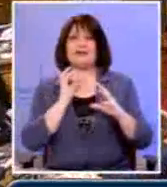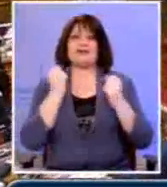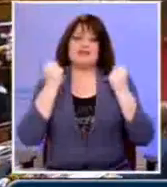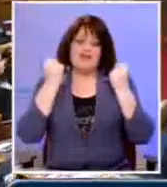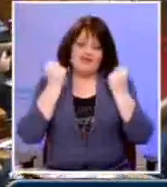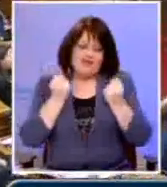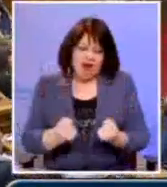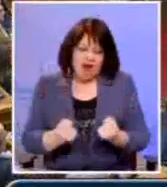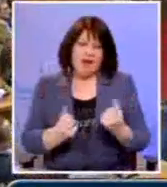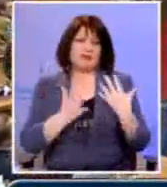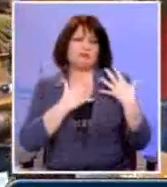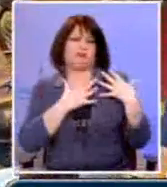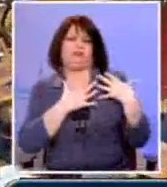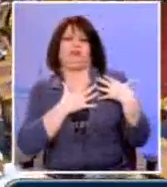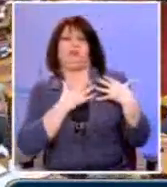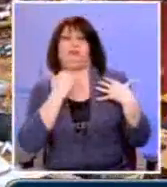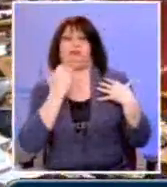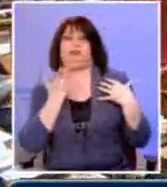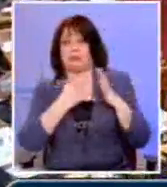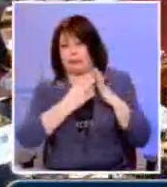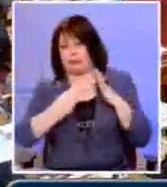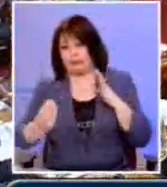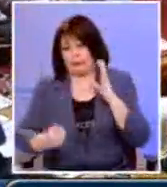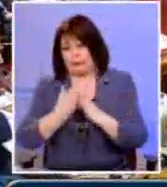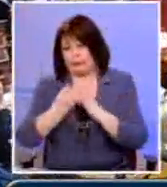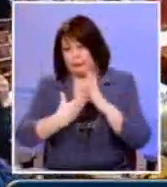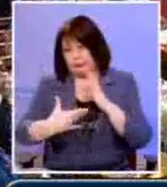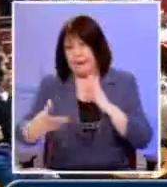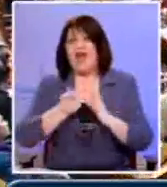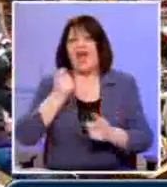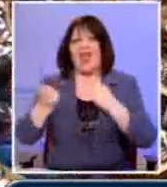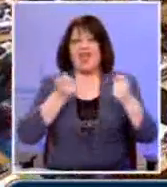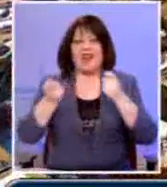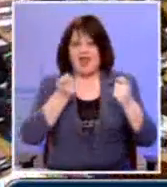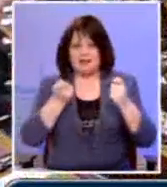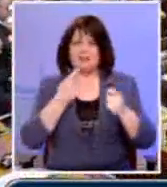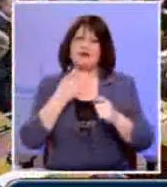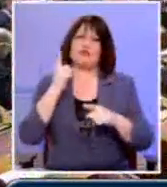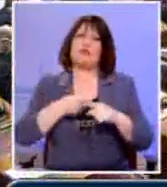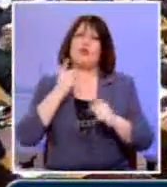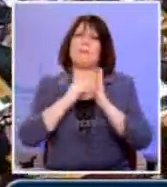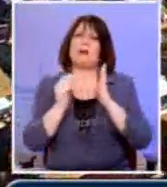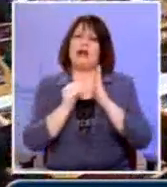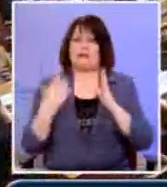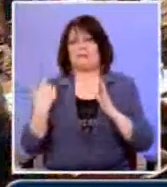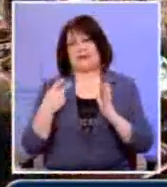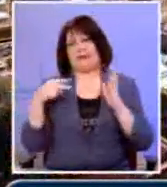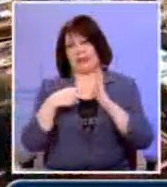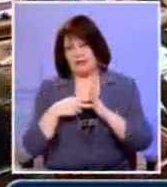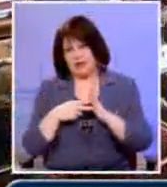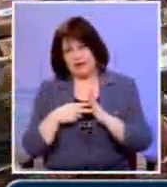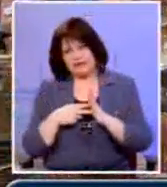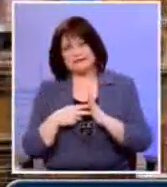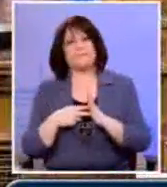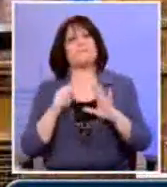CBOs και των παραγόγων χρέους, και ξαφνικά εκεί που το, να σας δώσω ένα απλό παράδειγμα, το 2000,